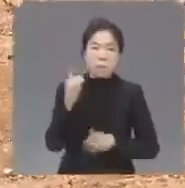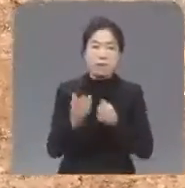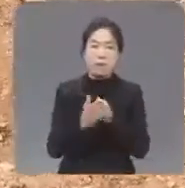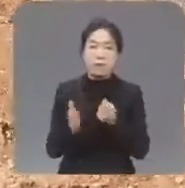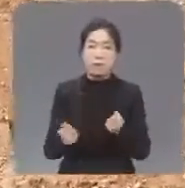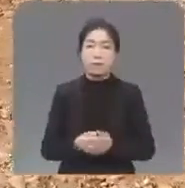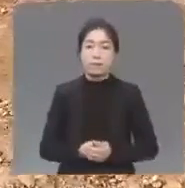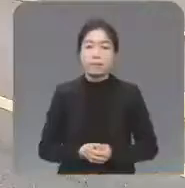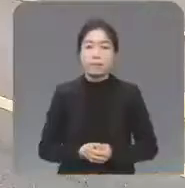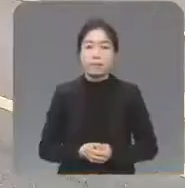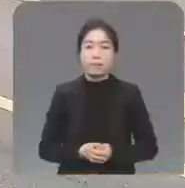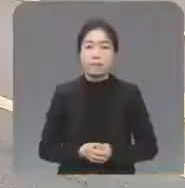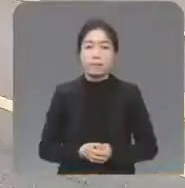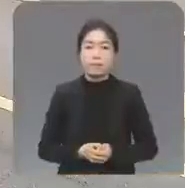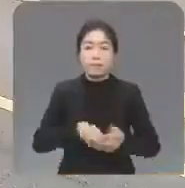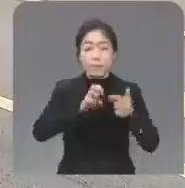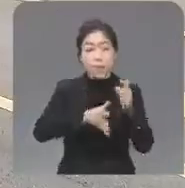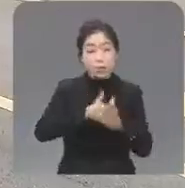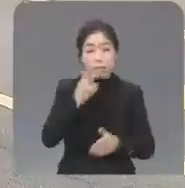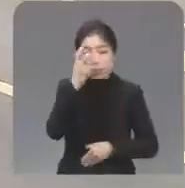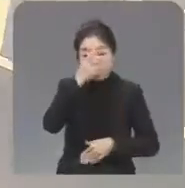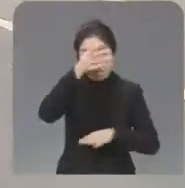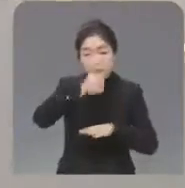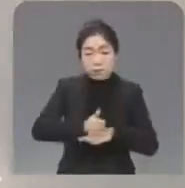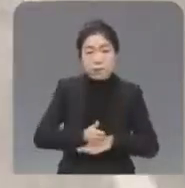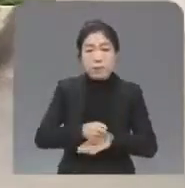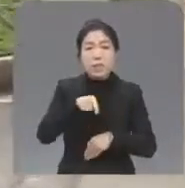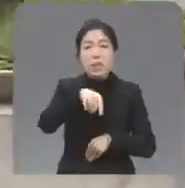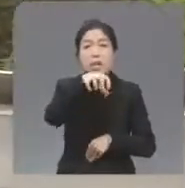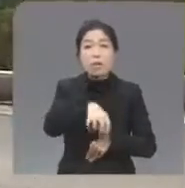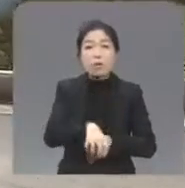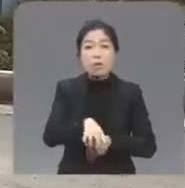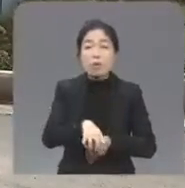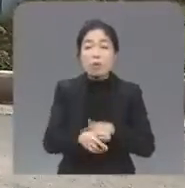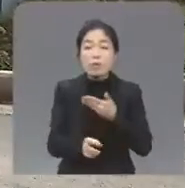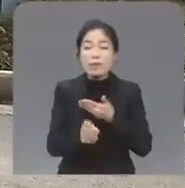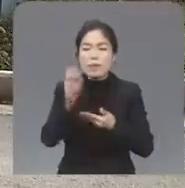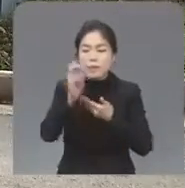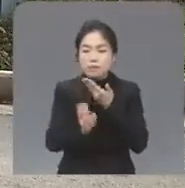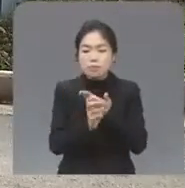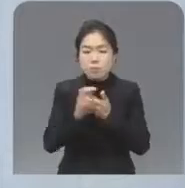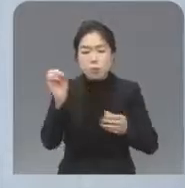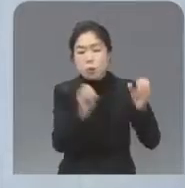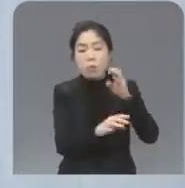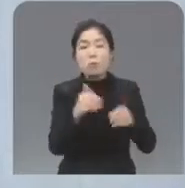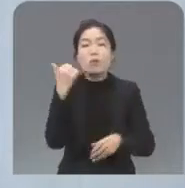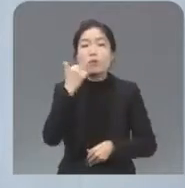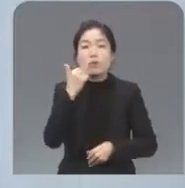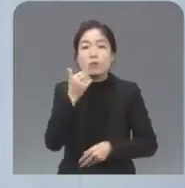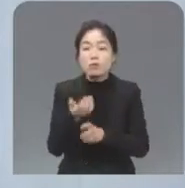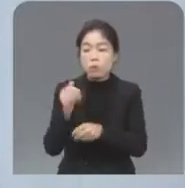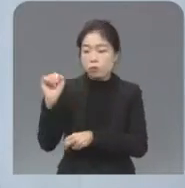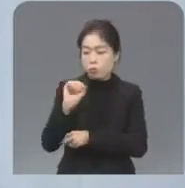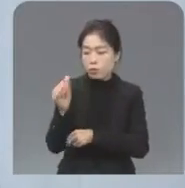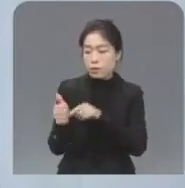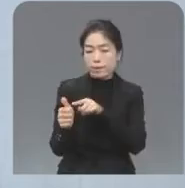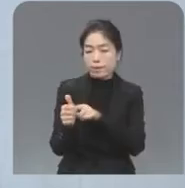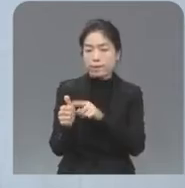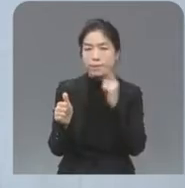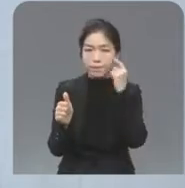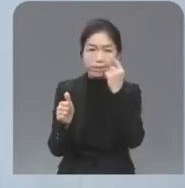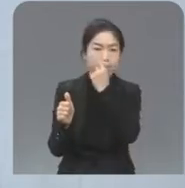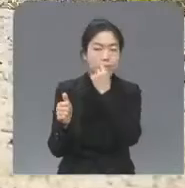때문입니다. 나주시 조사 결과 이곳에 폐기물을 매립한 사람은 화물차 운전기사 A씨로